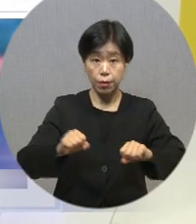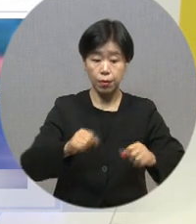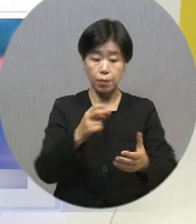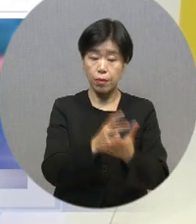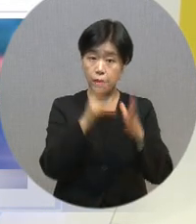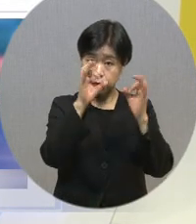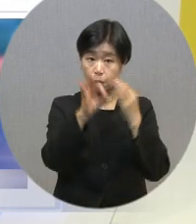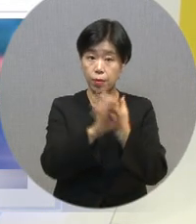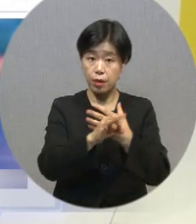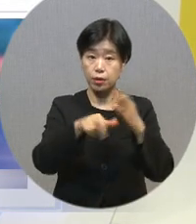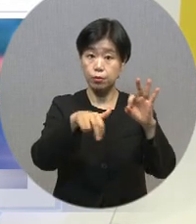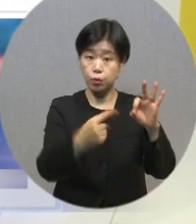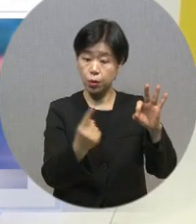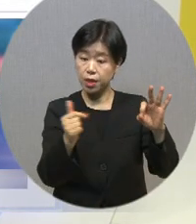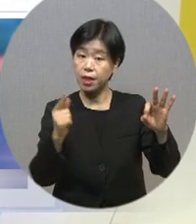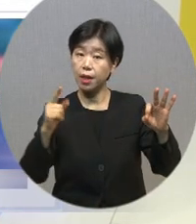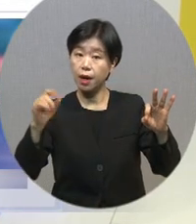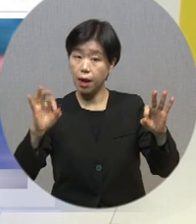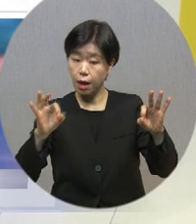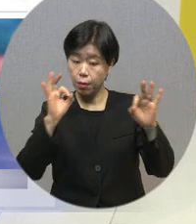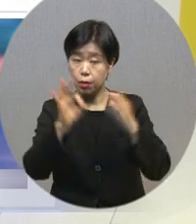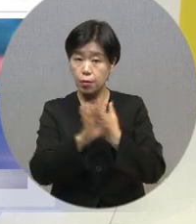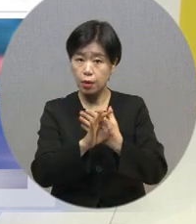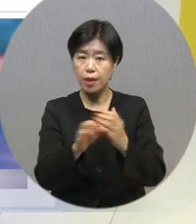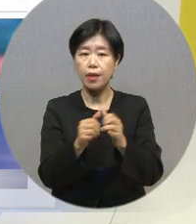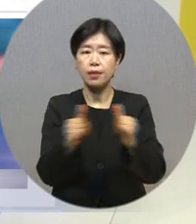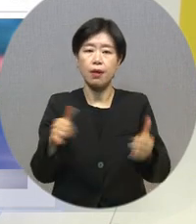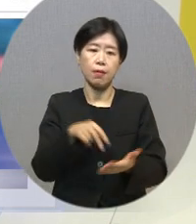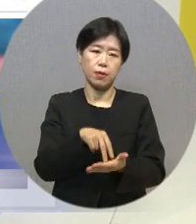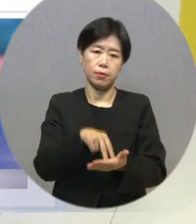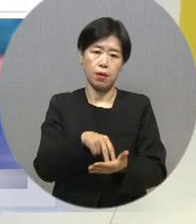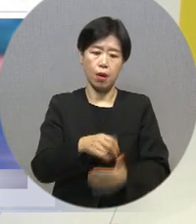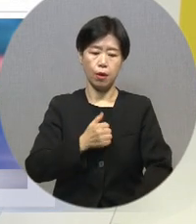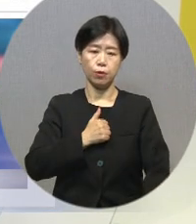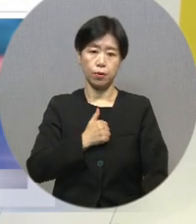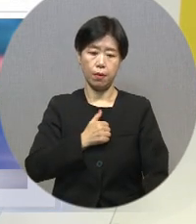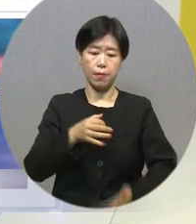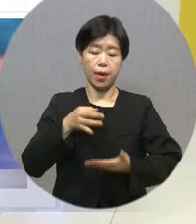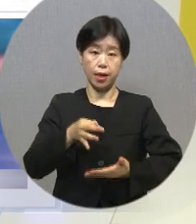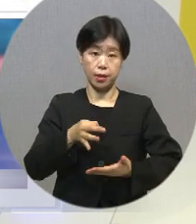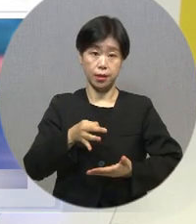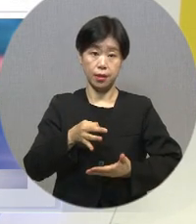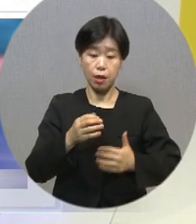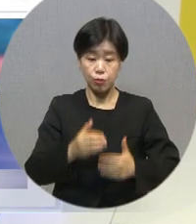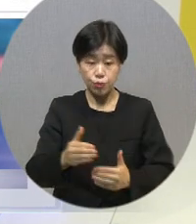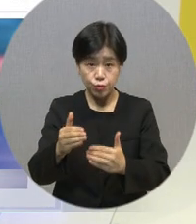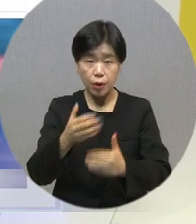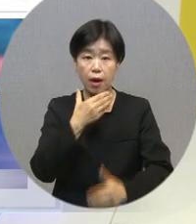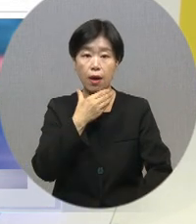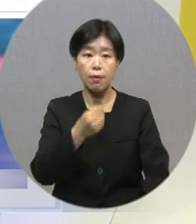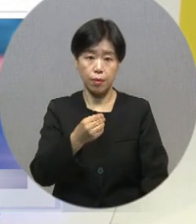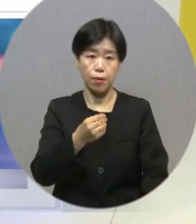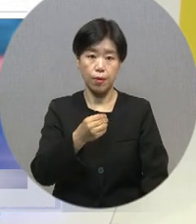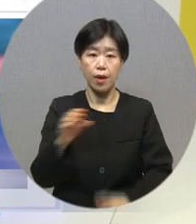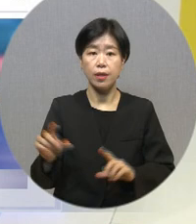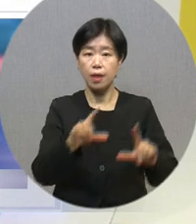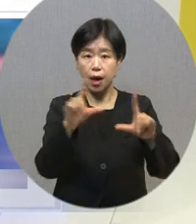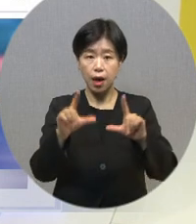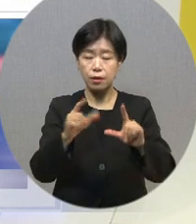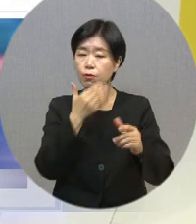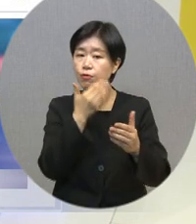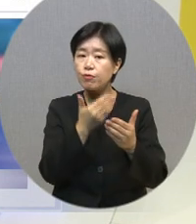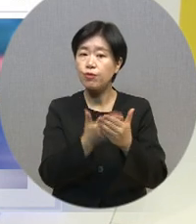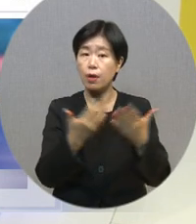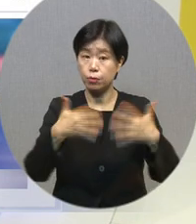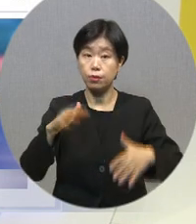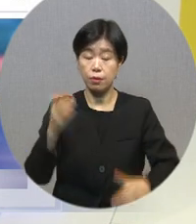10조 제 1항의 규정된 인간으로서의 존엄과 가치를 유지하면서 행복을 추구하는데 중요한 요소입니다